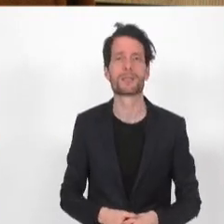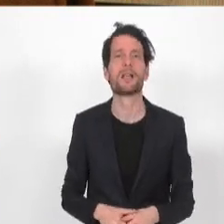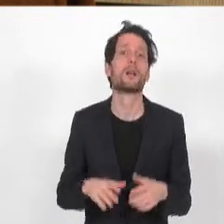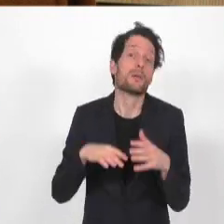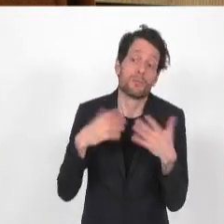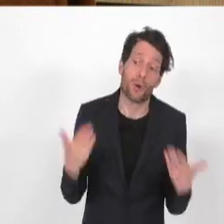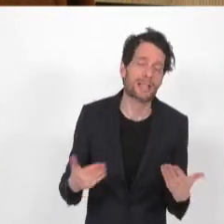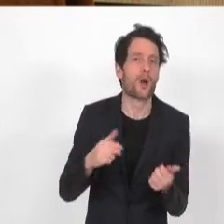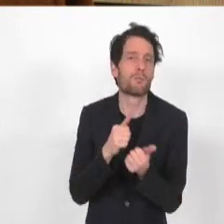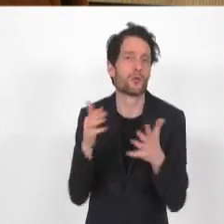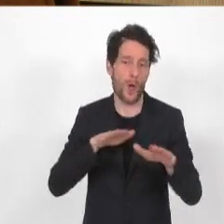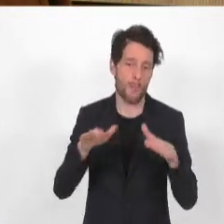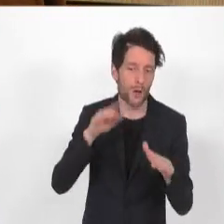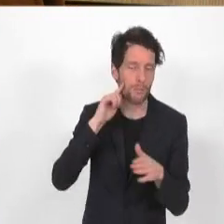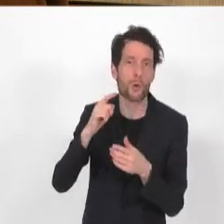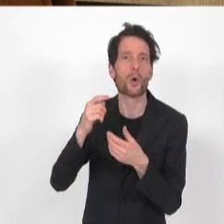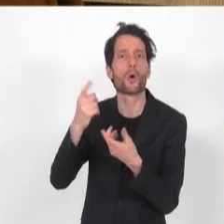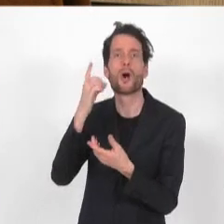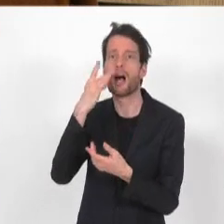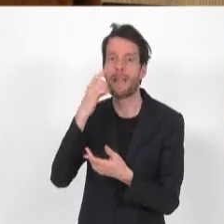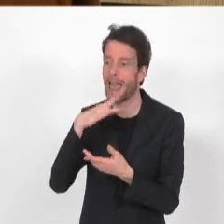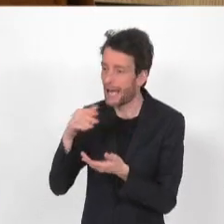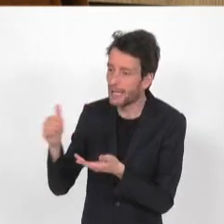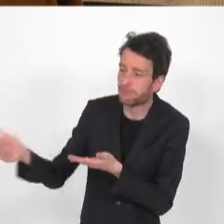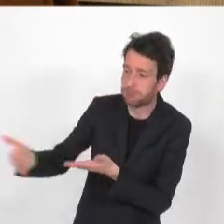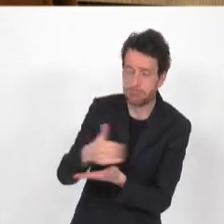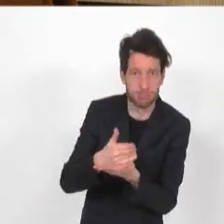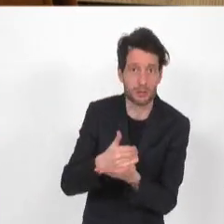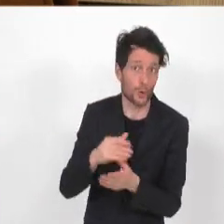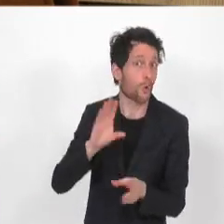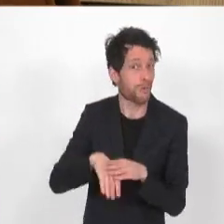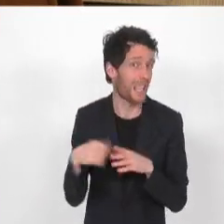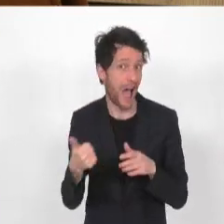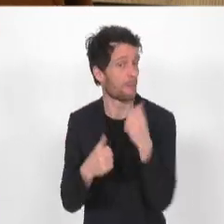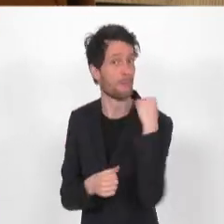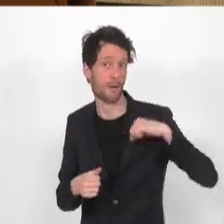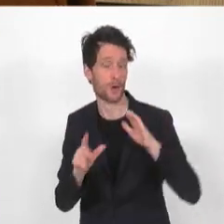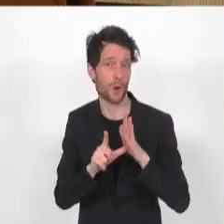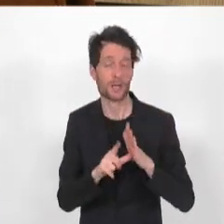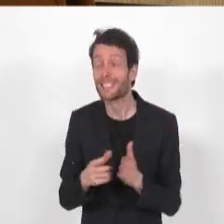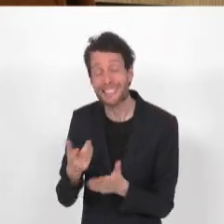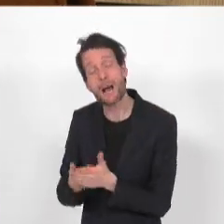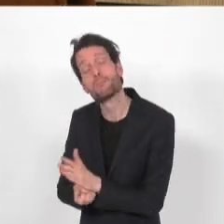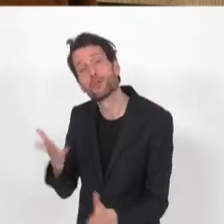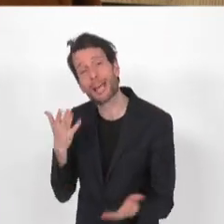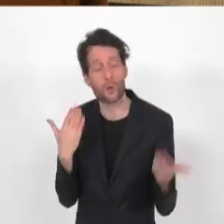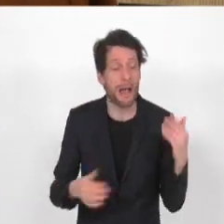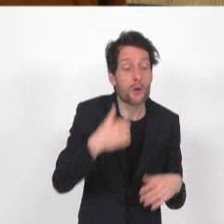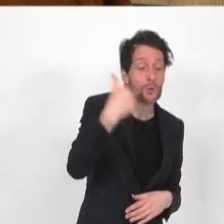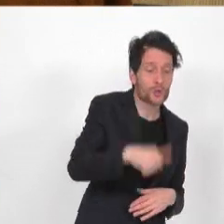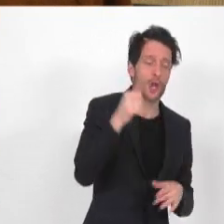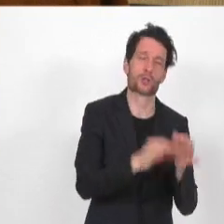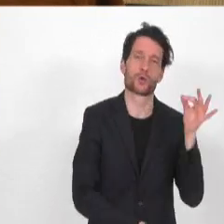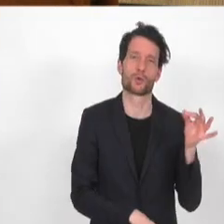verre, dont un qui contrevient désormais à la loi, est plus coûteuse que si la MEL avait opté pour une solution unique et un déploiement